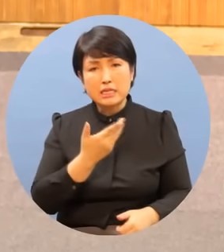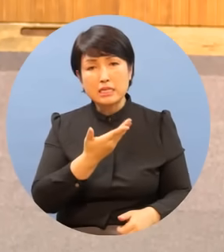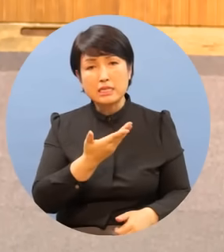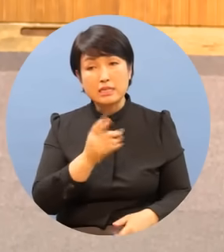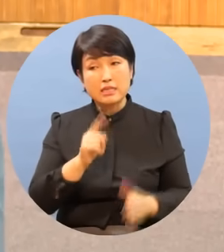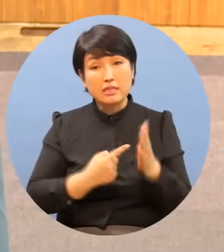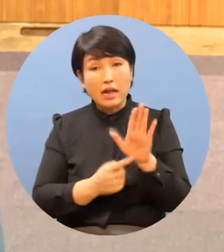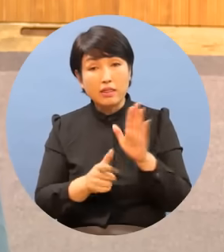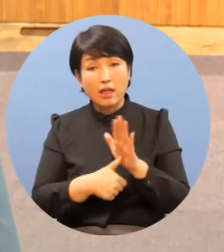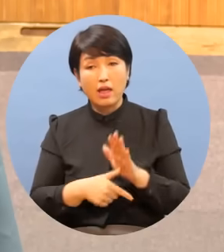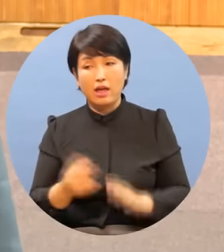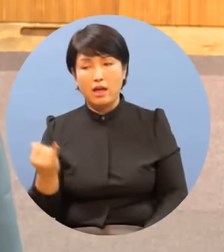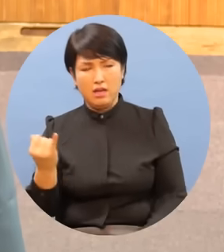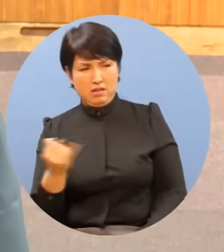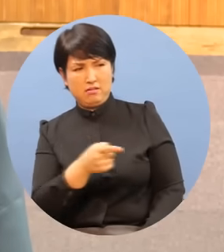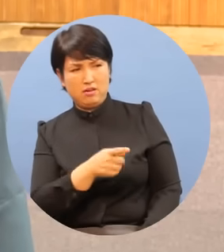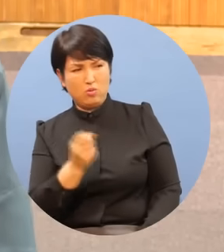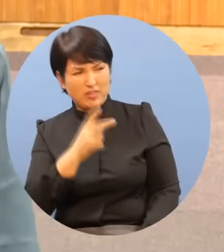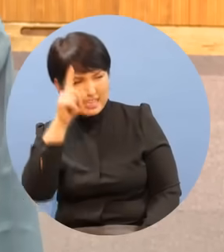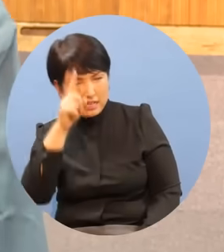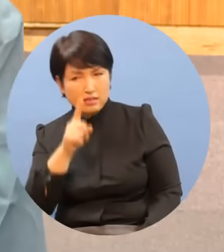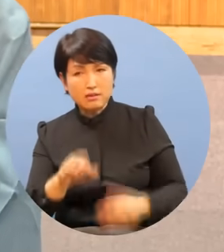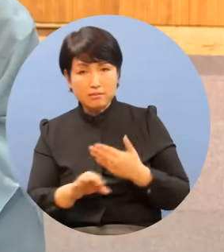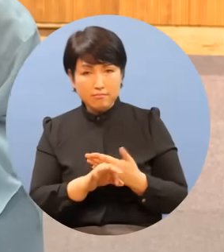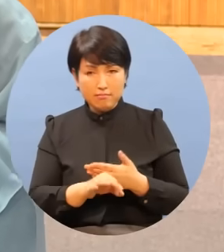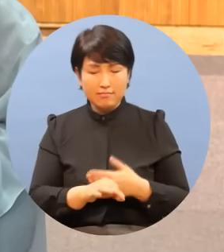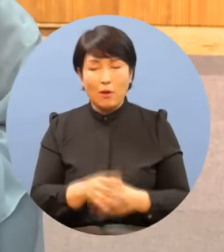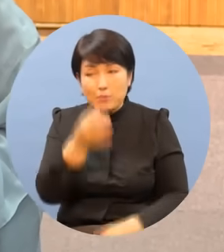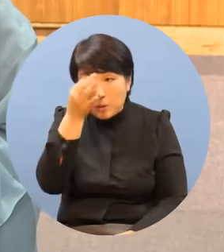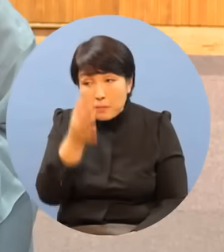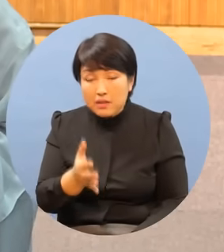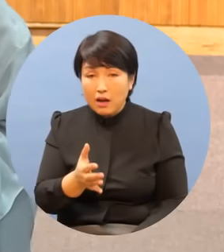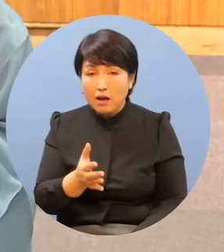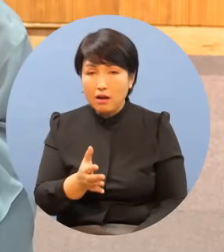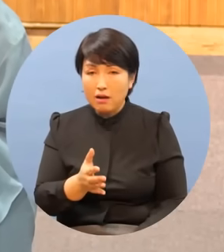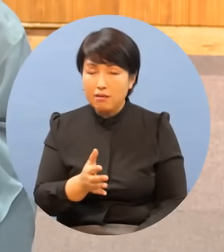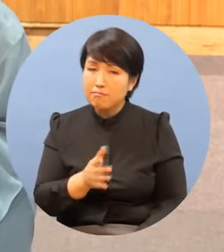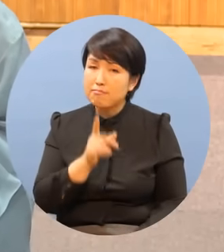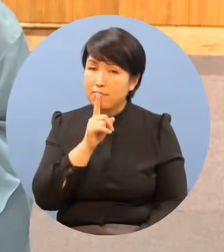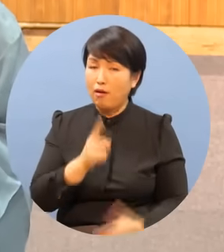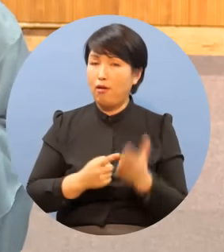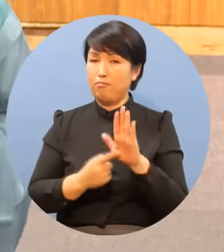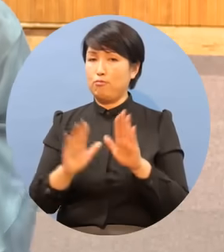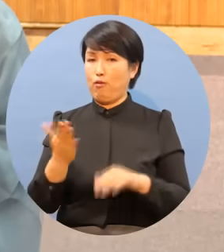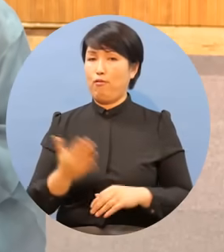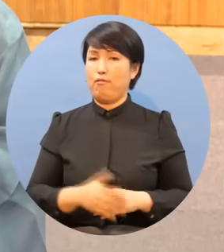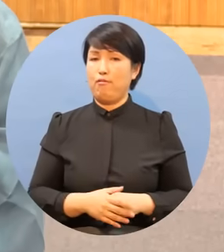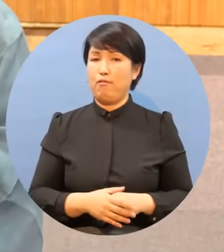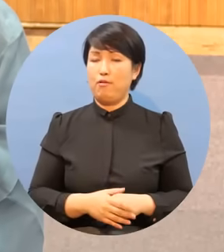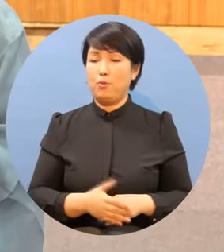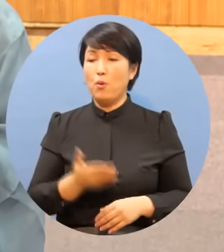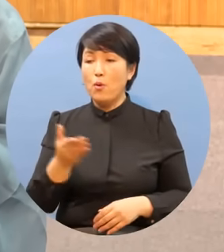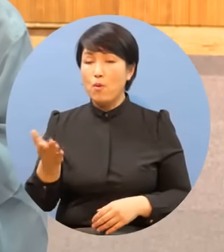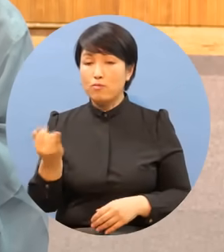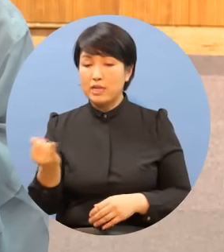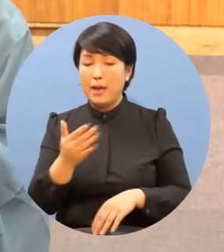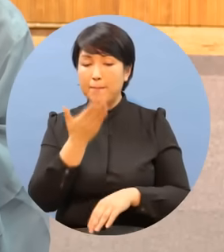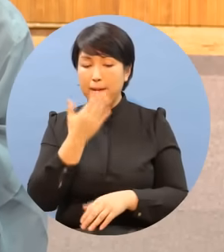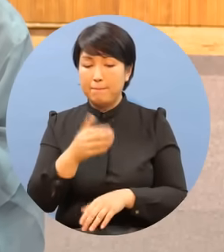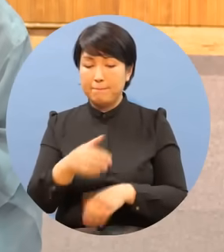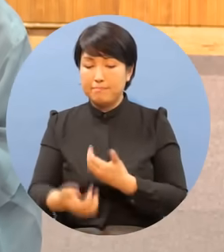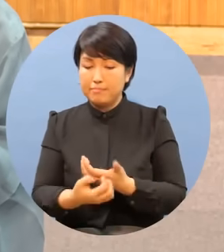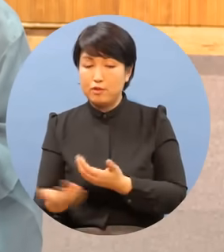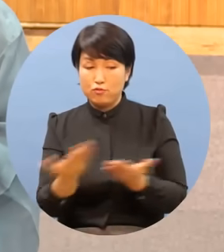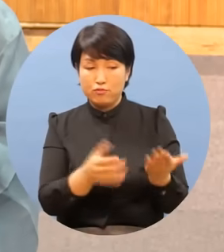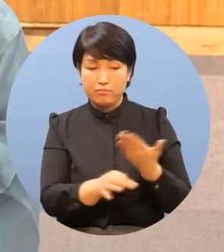네 또 짜증 낸다 이러면 죄송합니다. 이렇게 얘기하면 되고 뭐 밥을 해주면